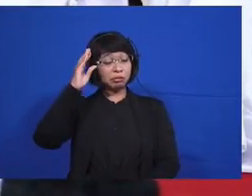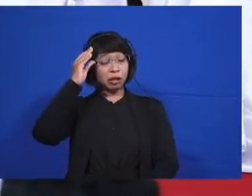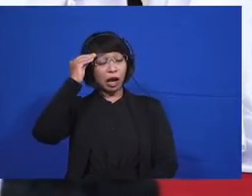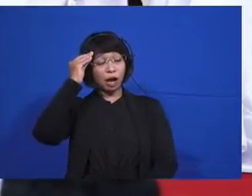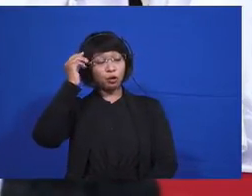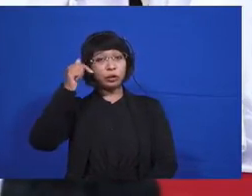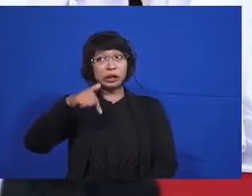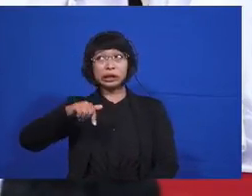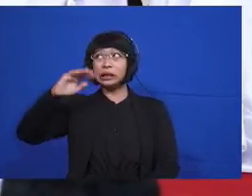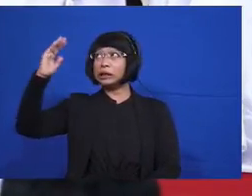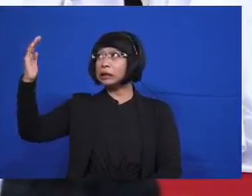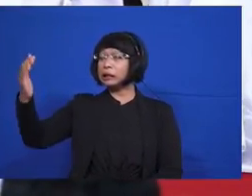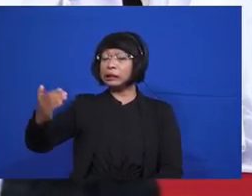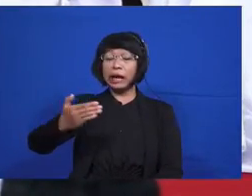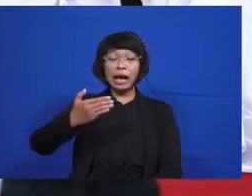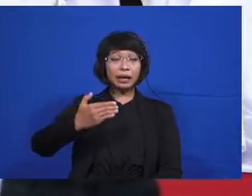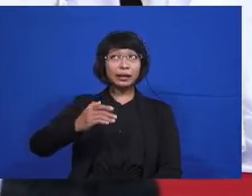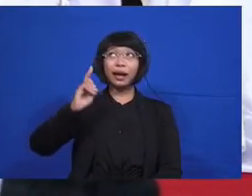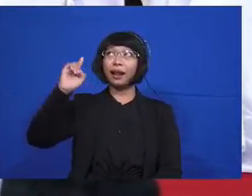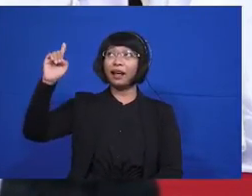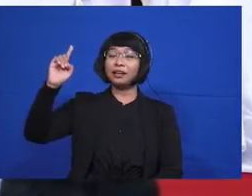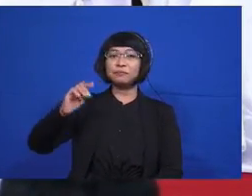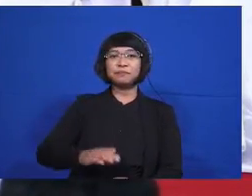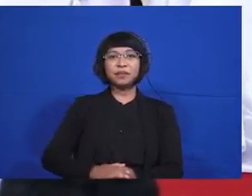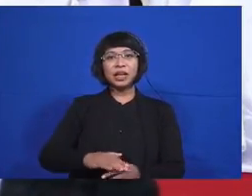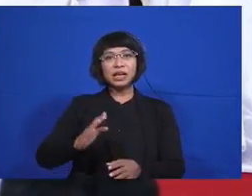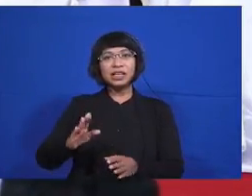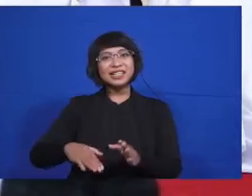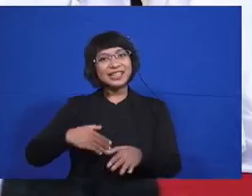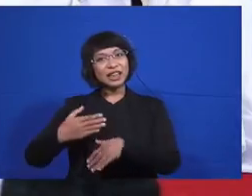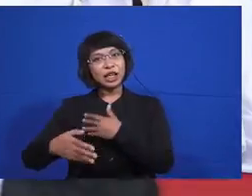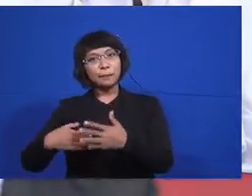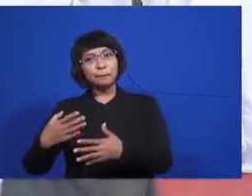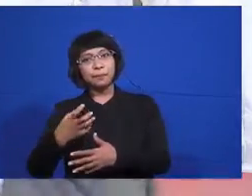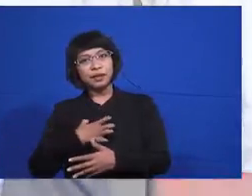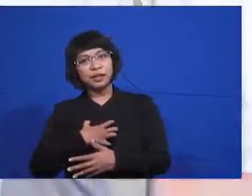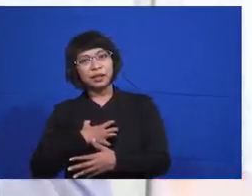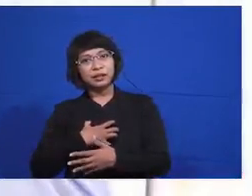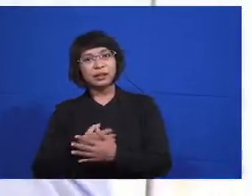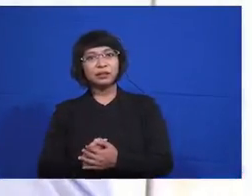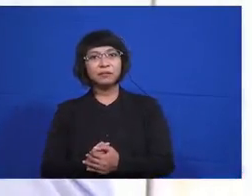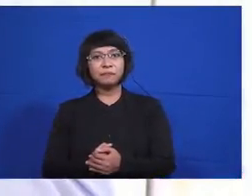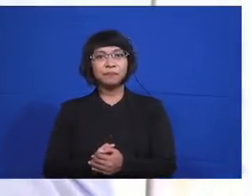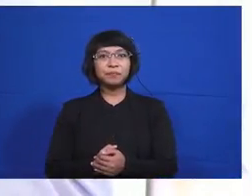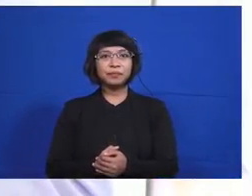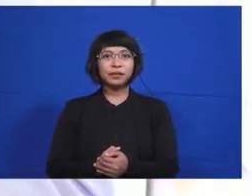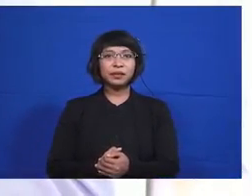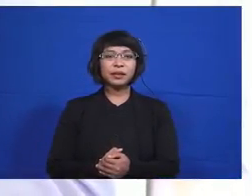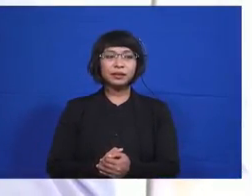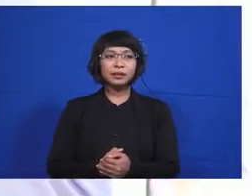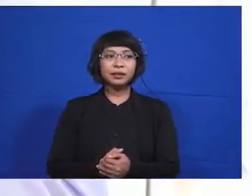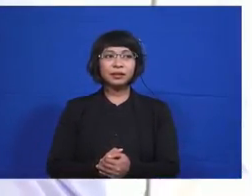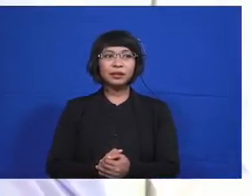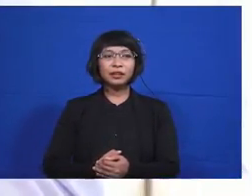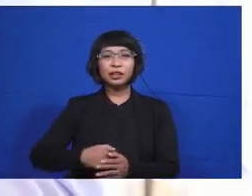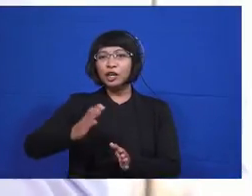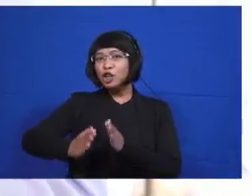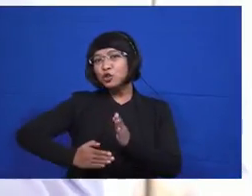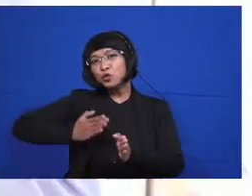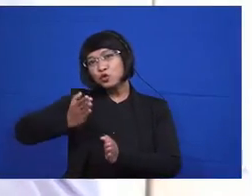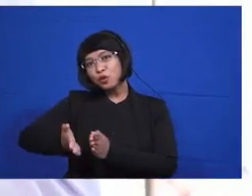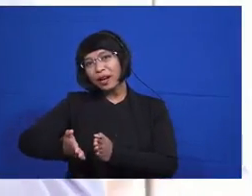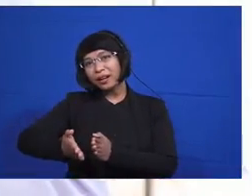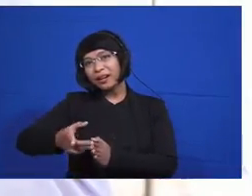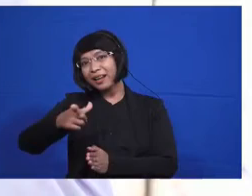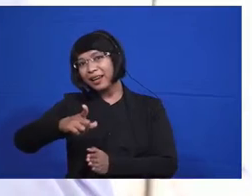Setiap kali merasakan bahwa ini adalah roh baik, setiap kali saya merasakan bahwa ini merupakan tujuan dari